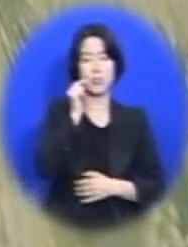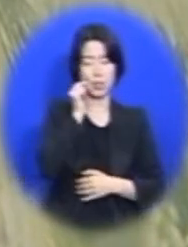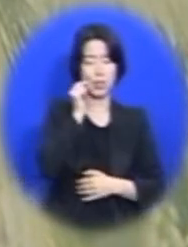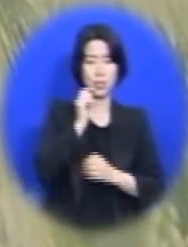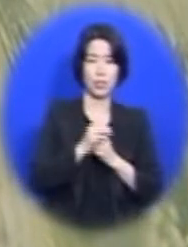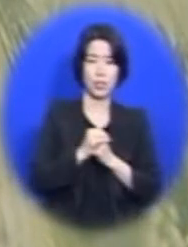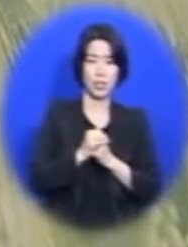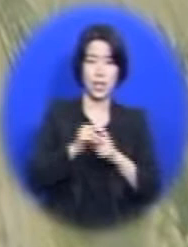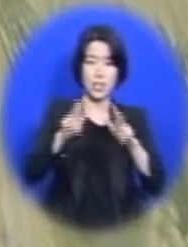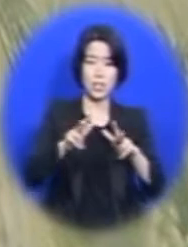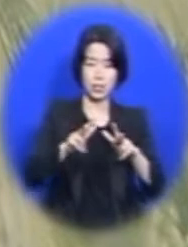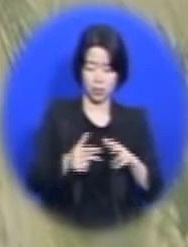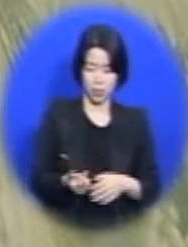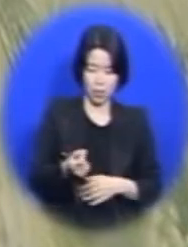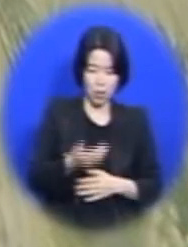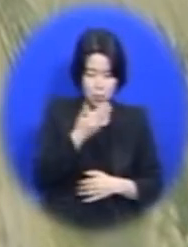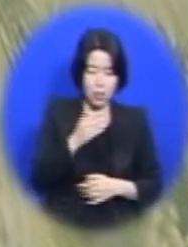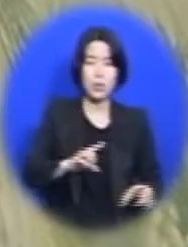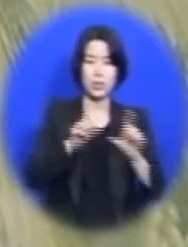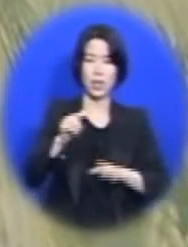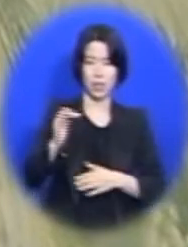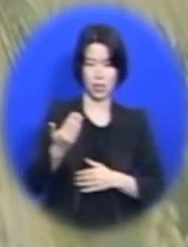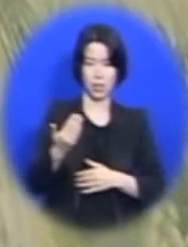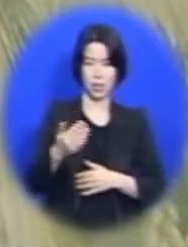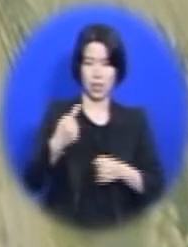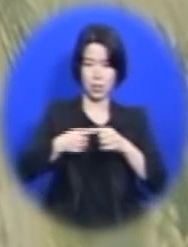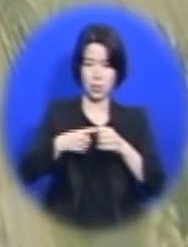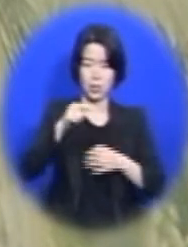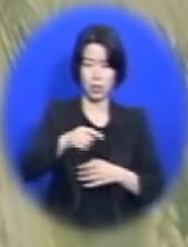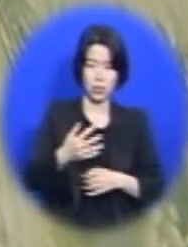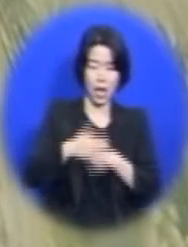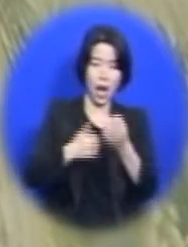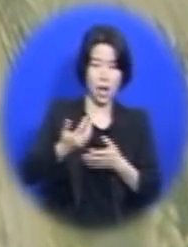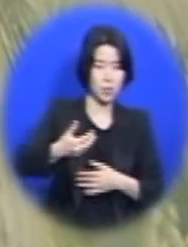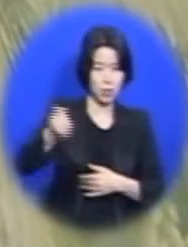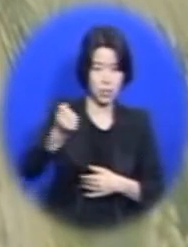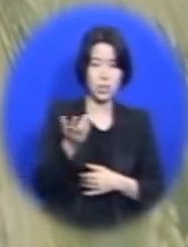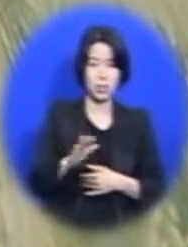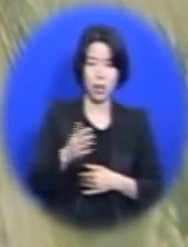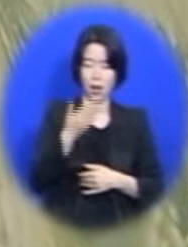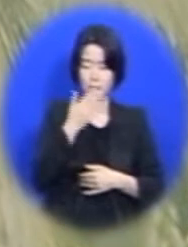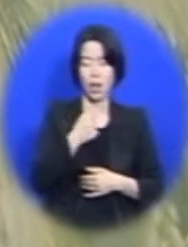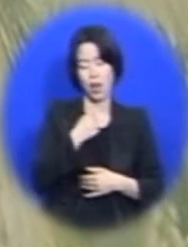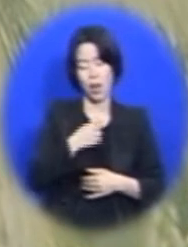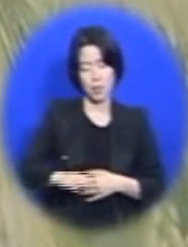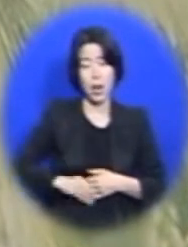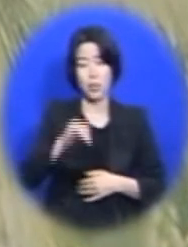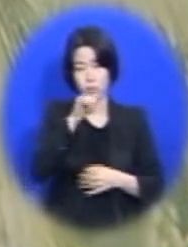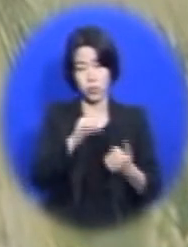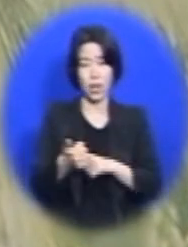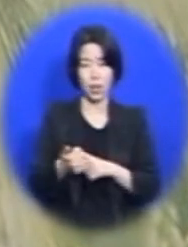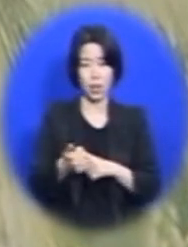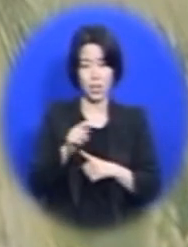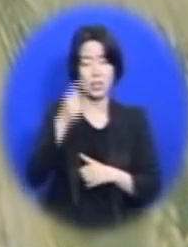알고도. 지금 당장 먹고 살아야 되잖아요. 첫 번째 것이 하나님의 것이라지만 목구멍이 포도청인데